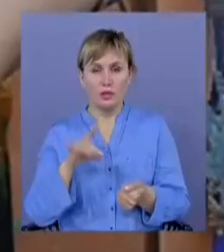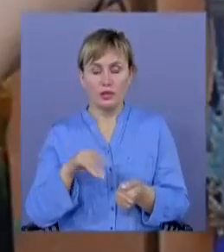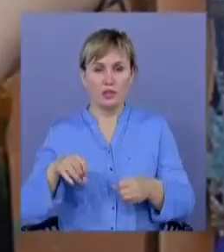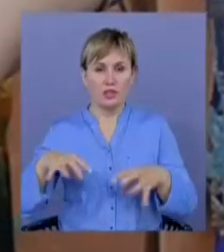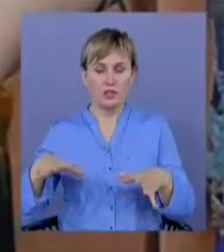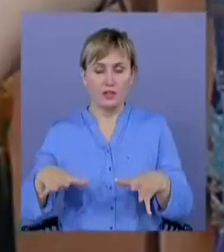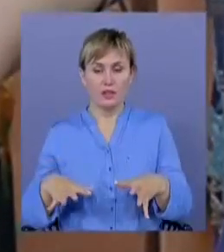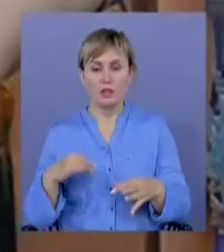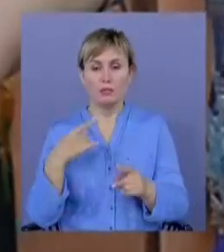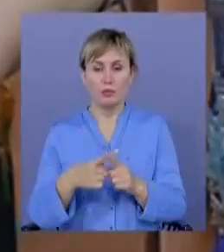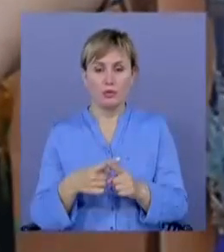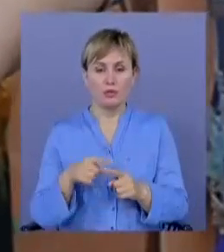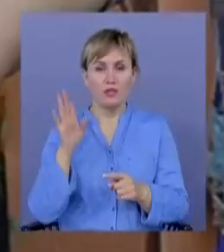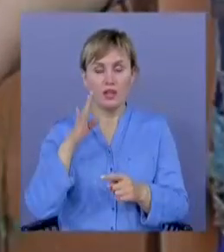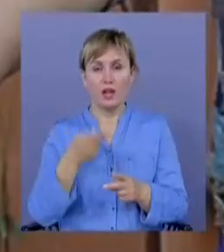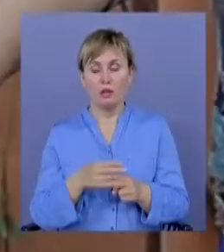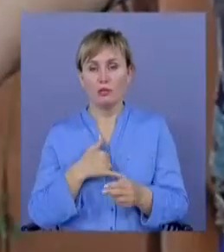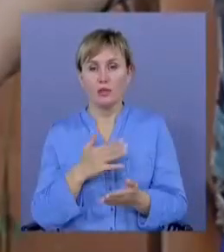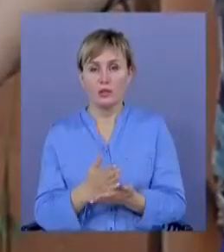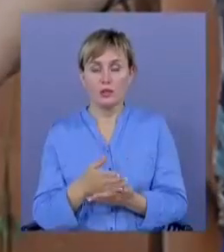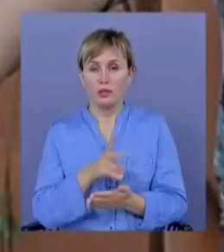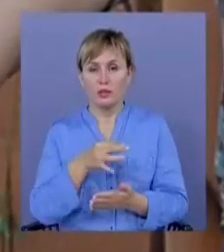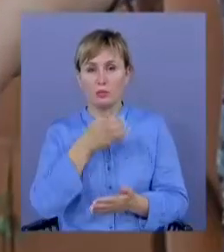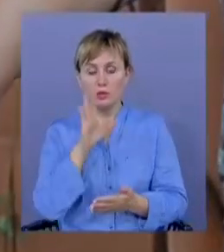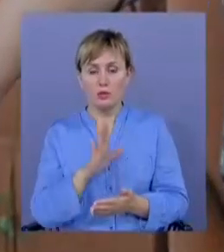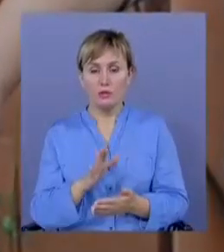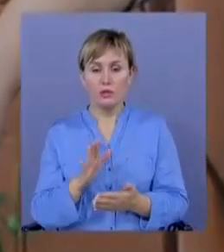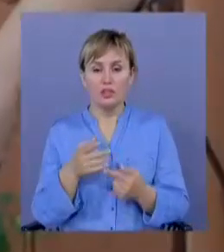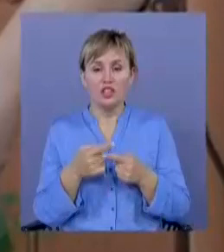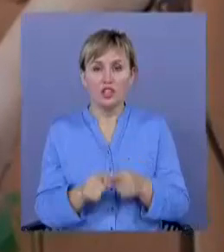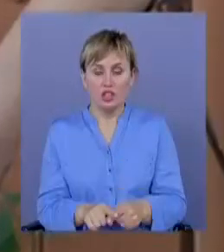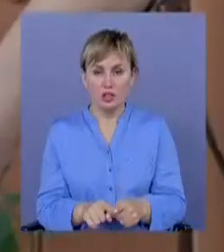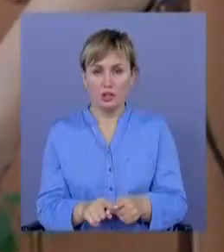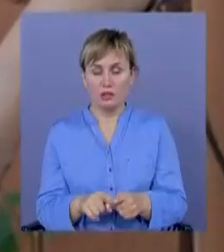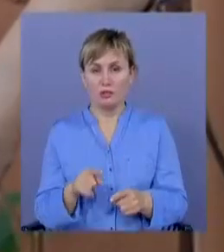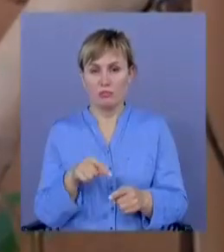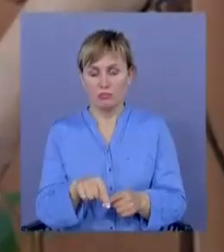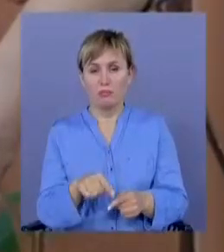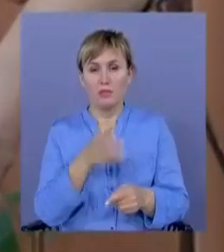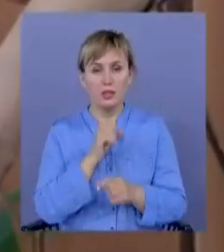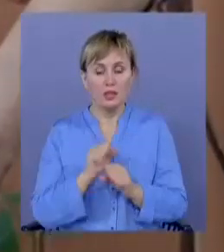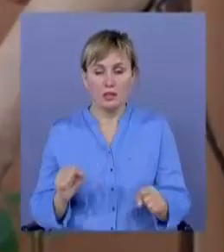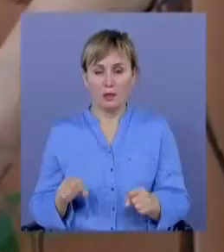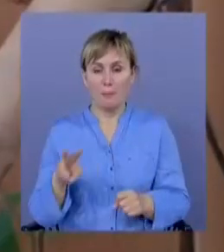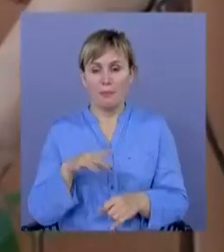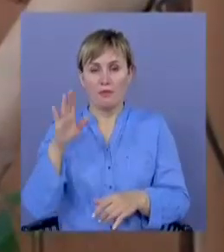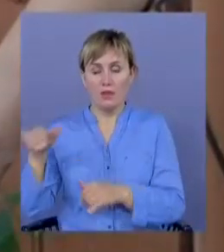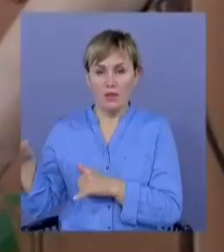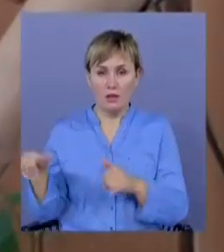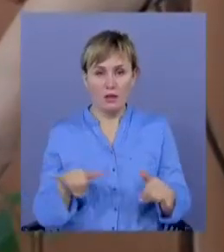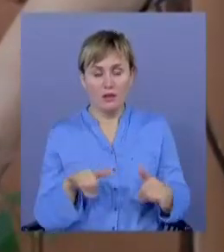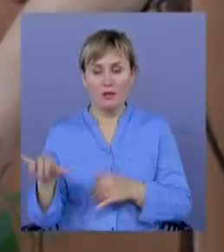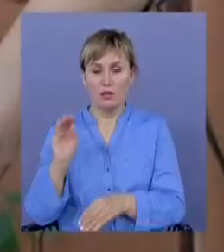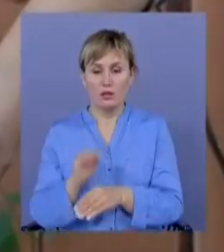света. Плюс та вода, которая у нас есть, она не питьевая, она техническая. То есть пить ее нельзя. Значит, мы возим воду